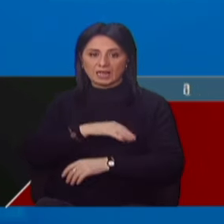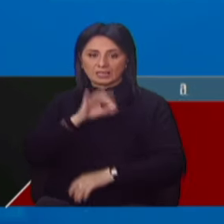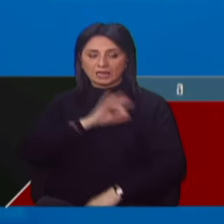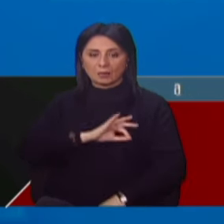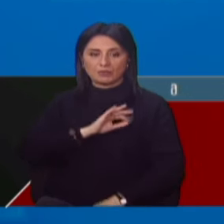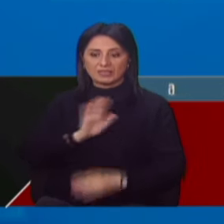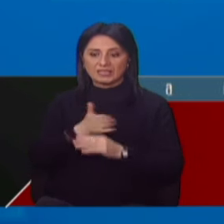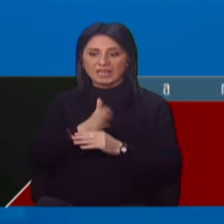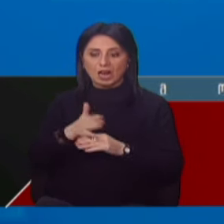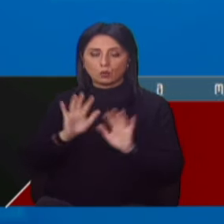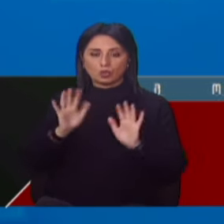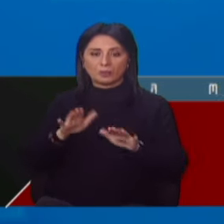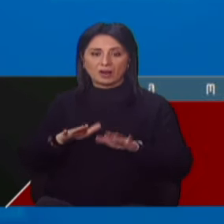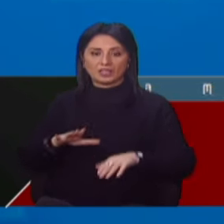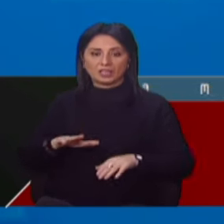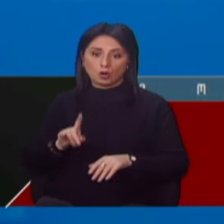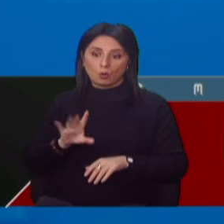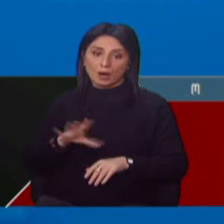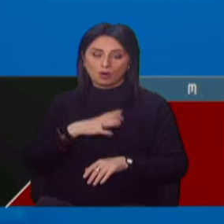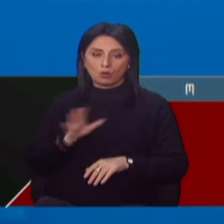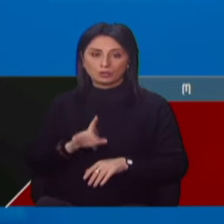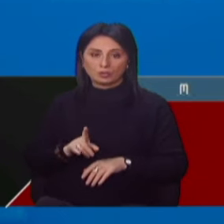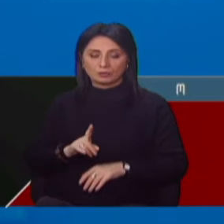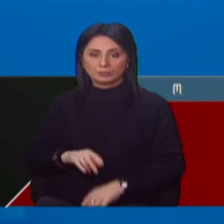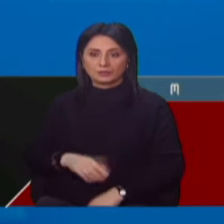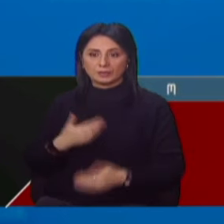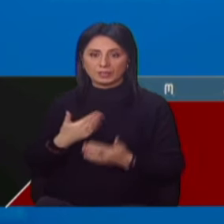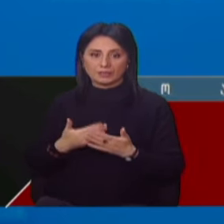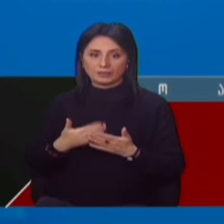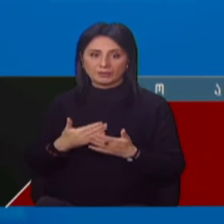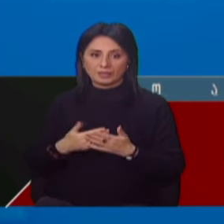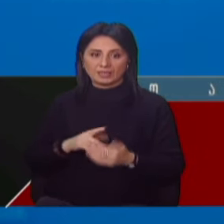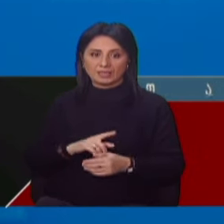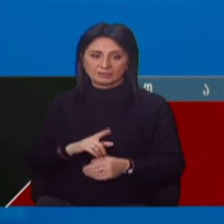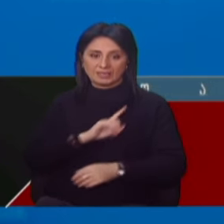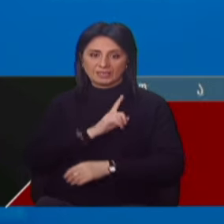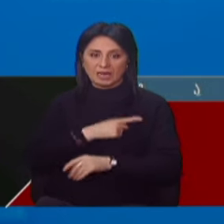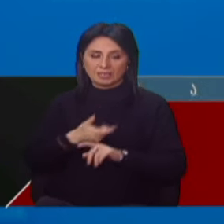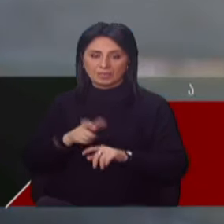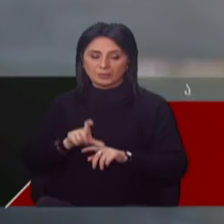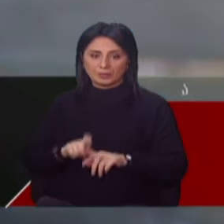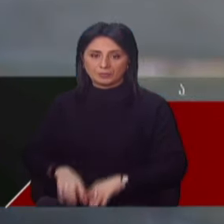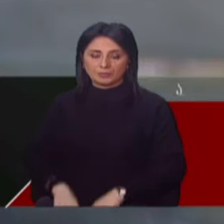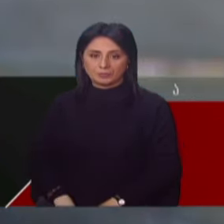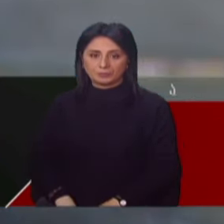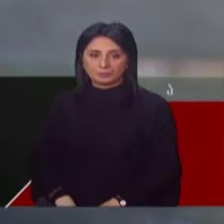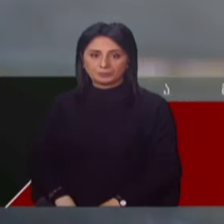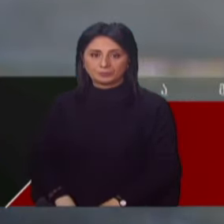და ცალკეულ შემთხვევებში ადგილი ხო არ ქონია, ასე ვთქვათ, ძალის გადამეწებას.